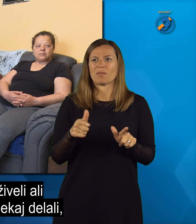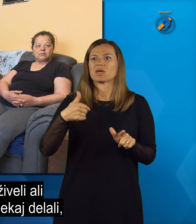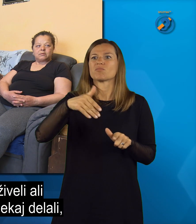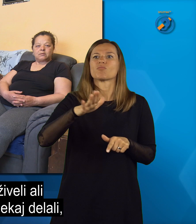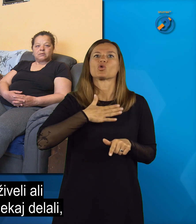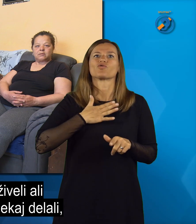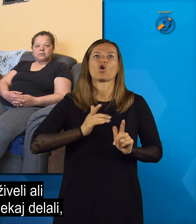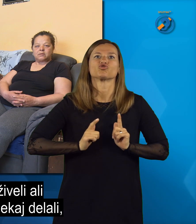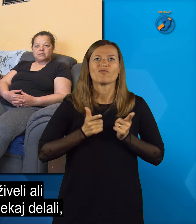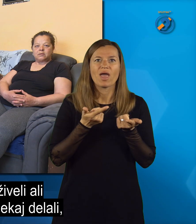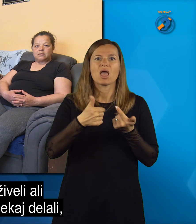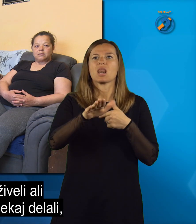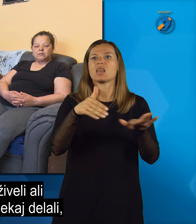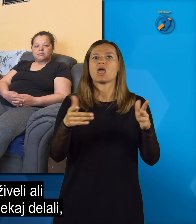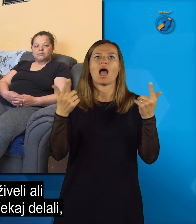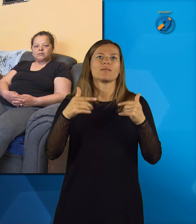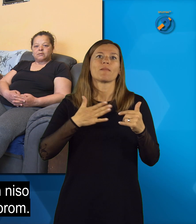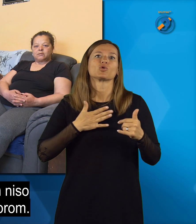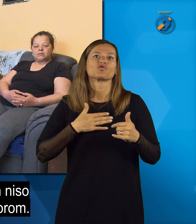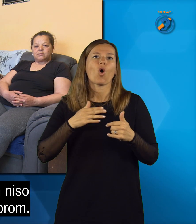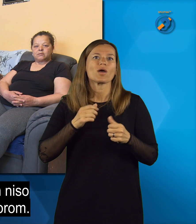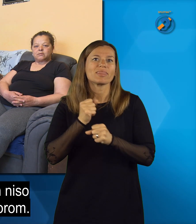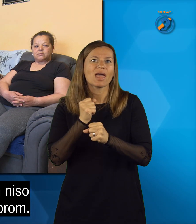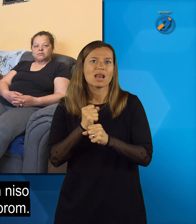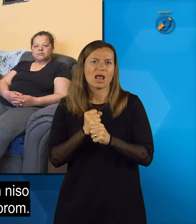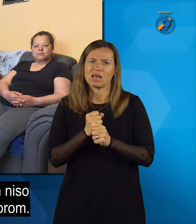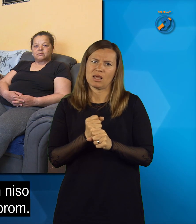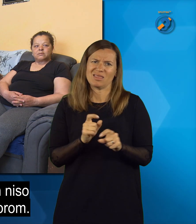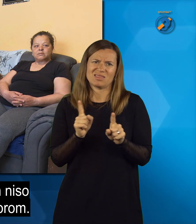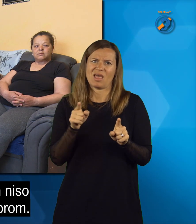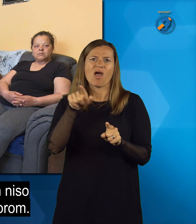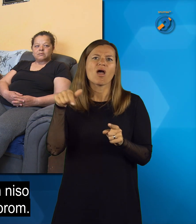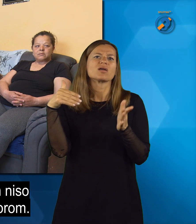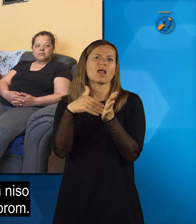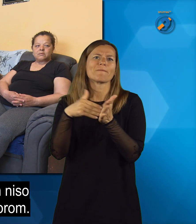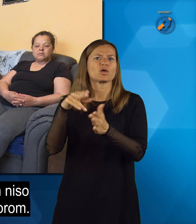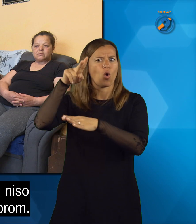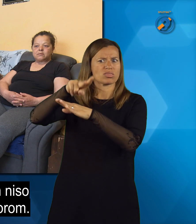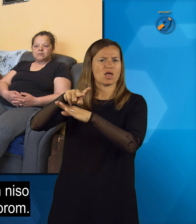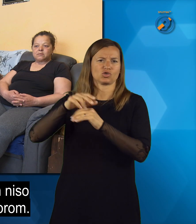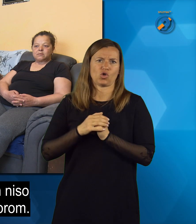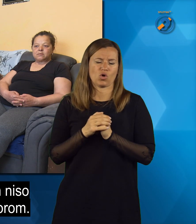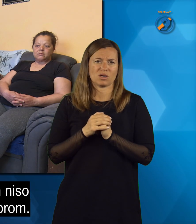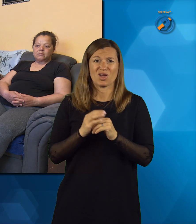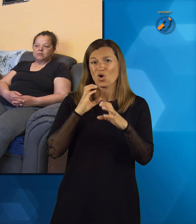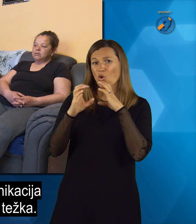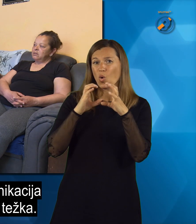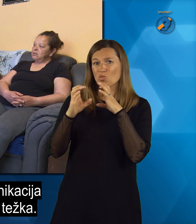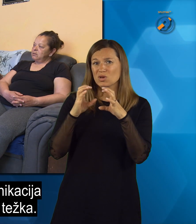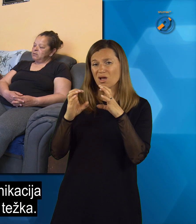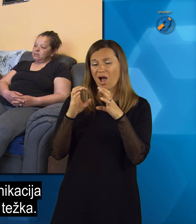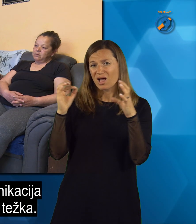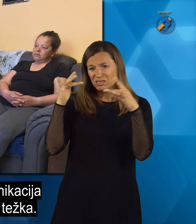tisto razživeli ali sami po svoje nekaj delali. Ker pol niso pod nadzorom.